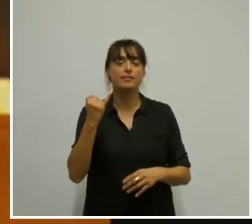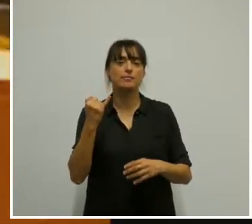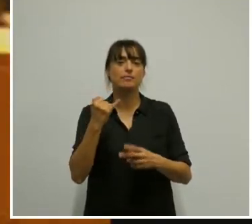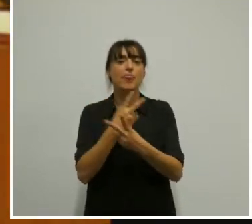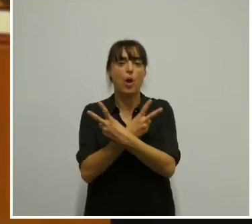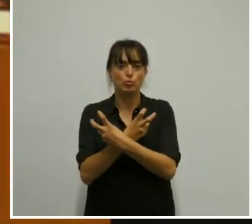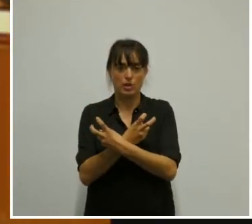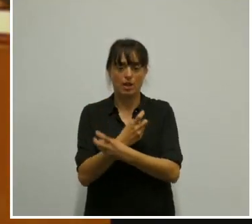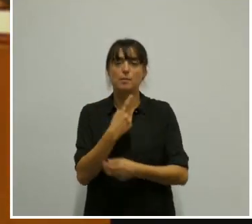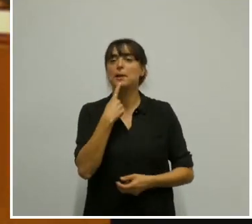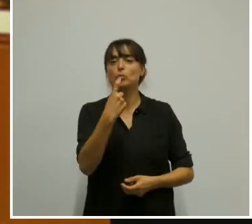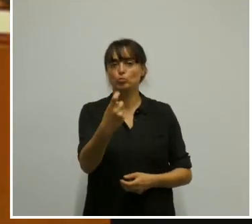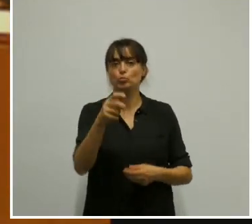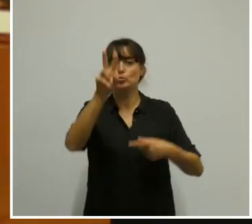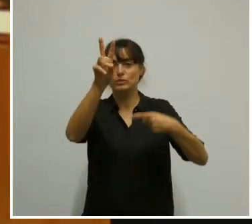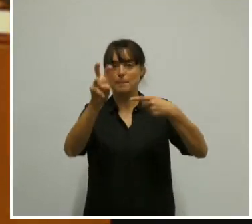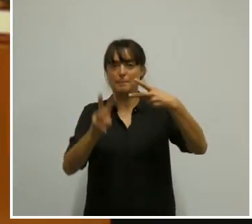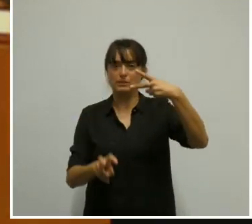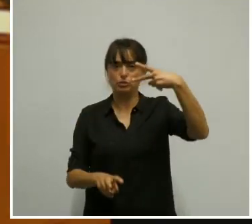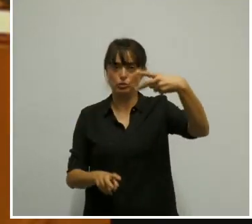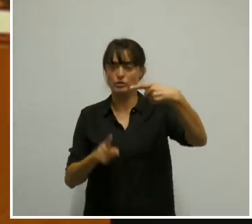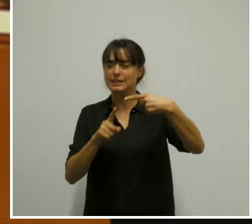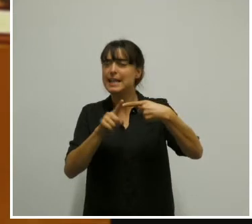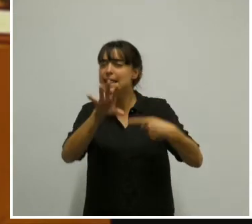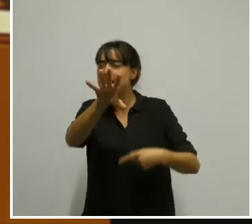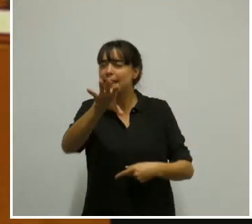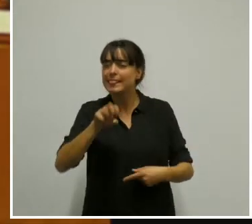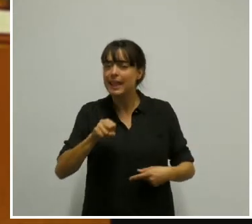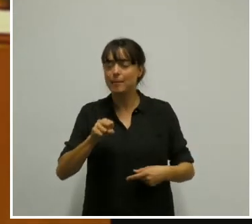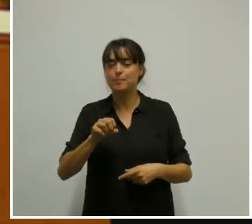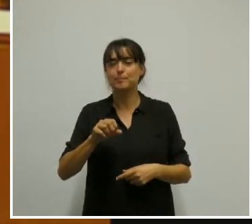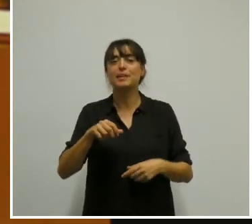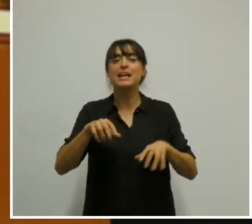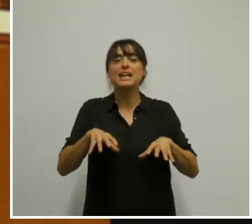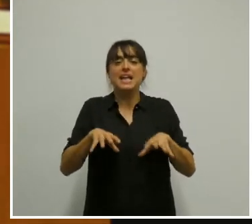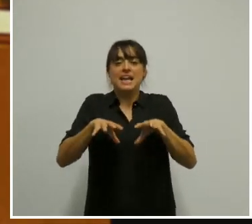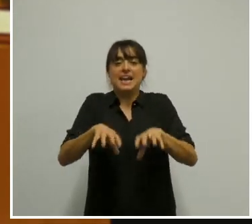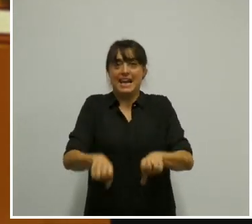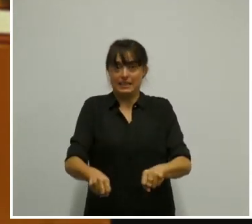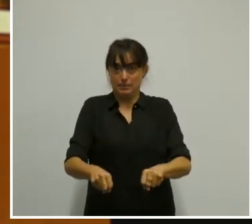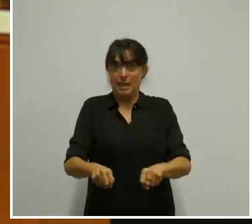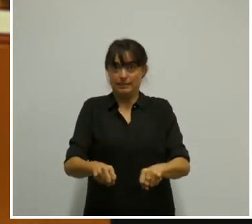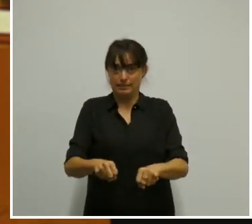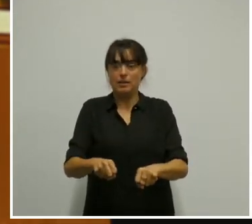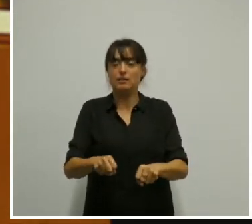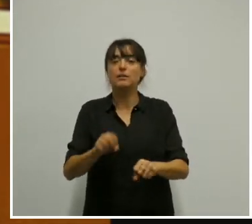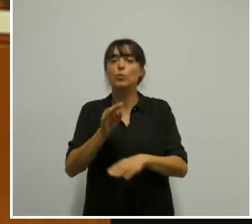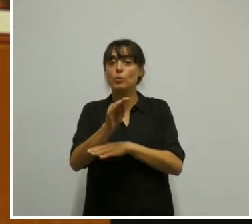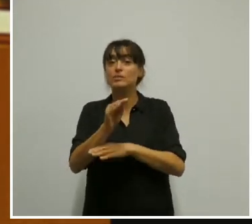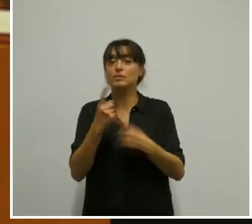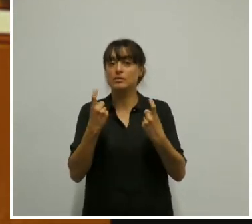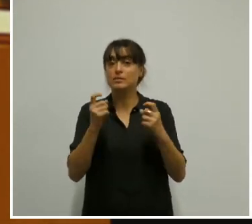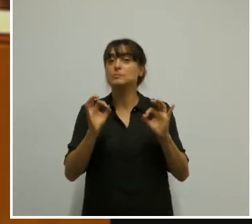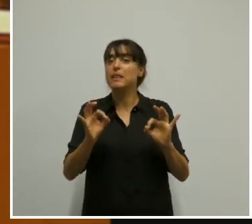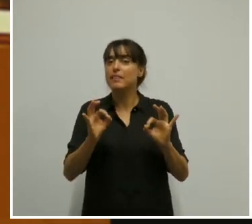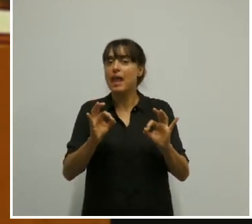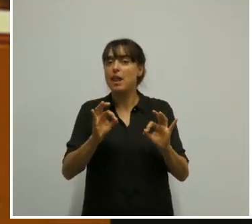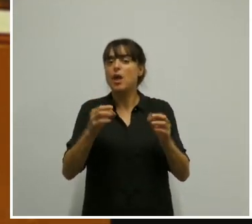comentat. Entenc que no totes les reserves de plaça en SB van a parar a pla de xoc,